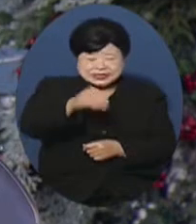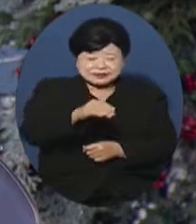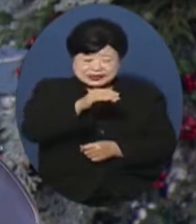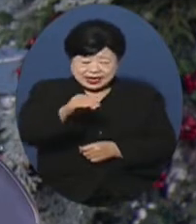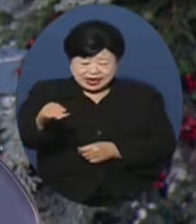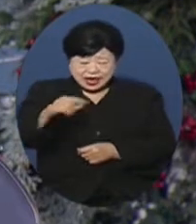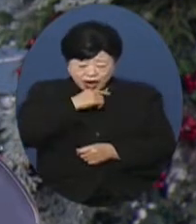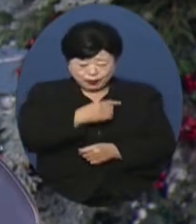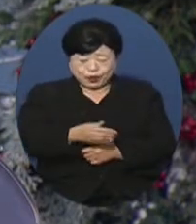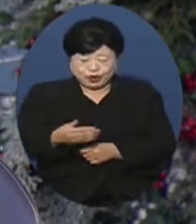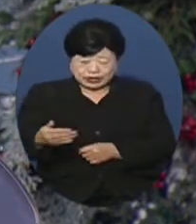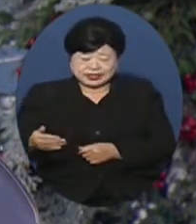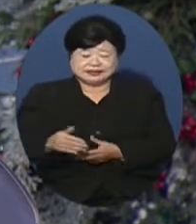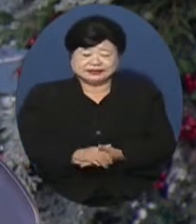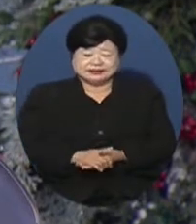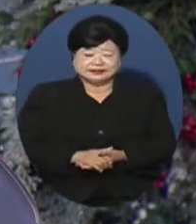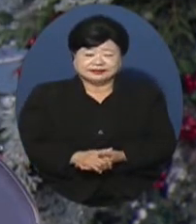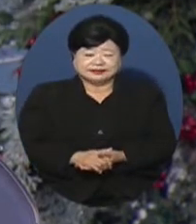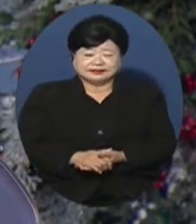보혈이